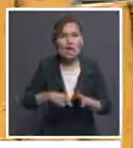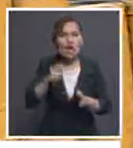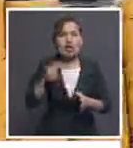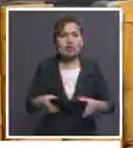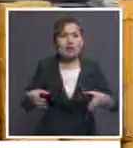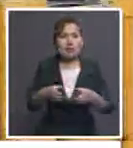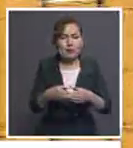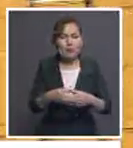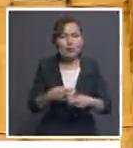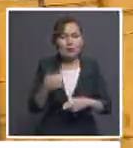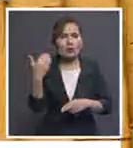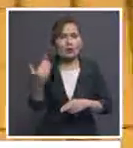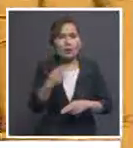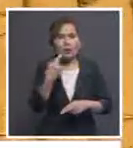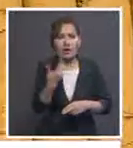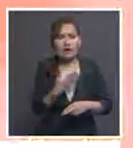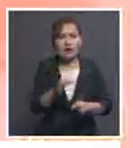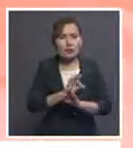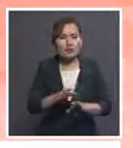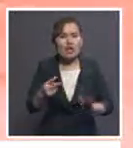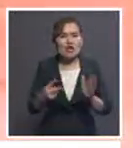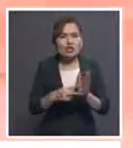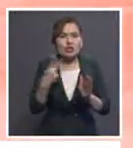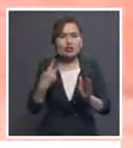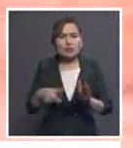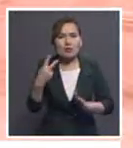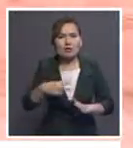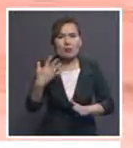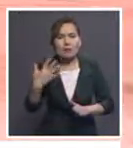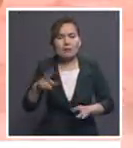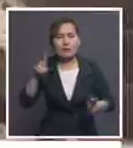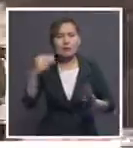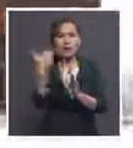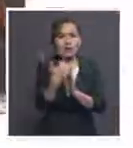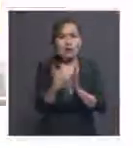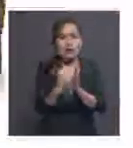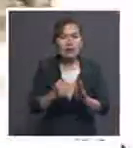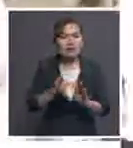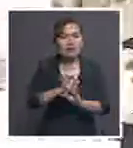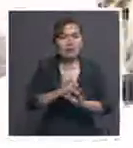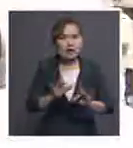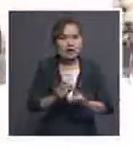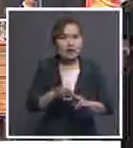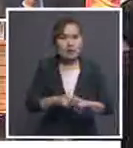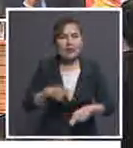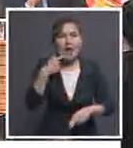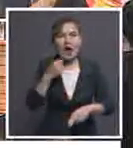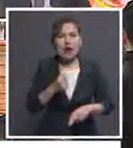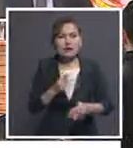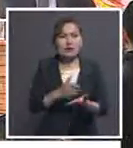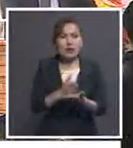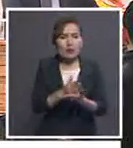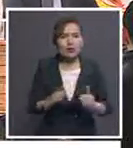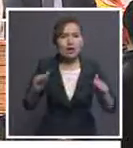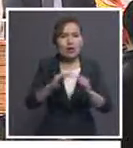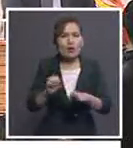әлеуметтік жаңғырудың жолдарын баяндады. Әсіресе 7-20-25 бағдарламасы кеңінен талқыланды. Бұл ретте айта кету керек, әскери қызметшілерді